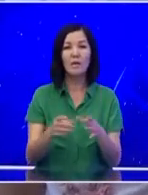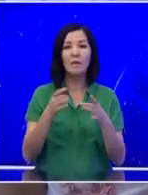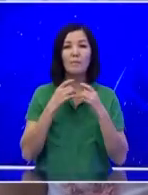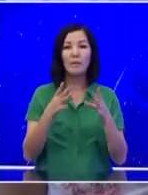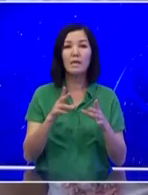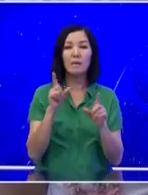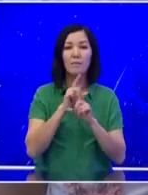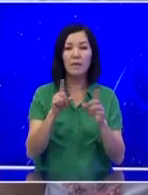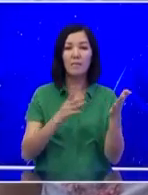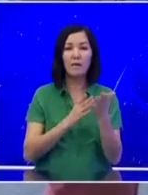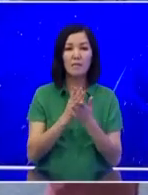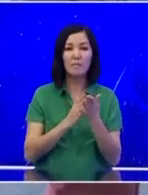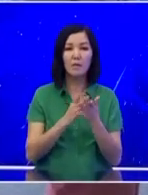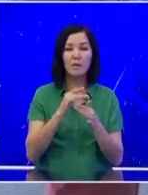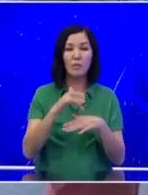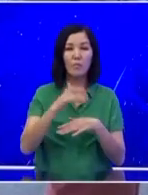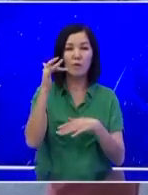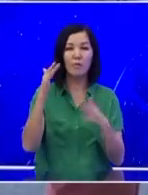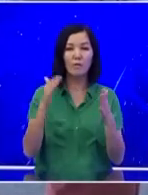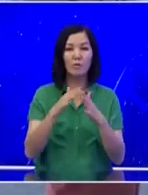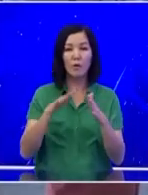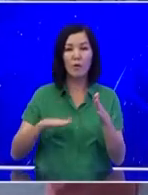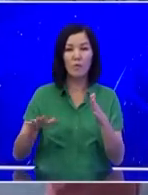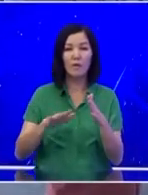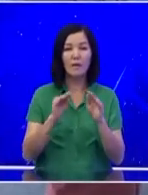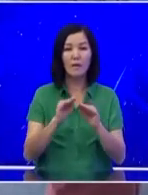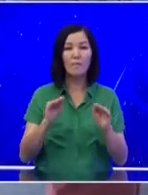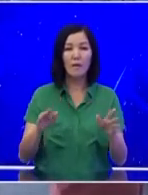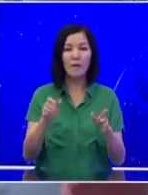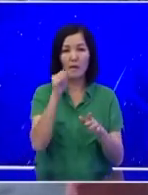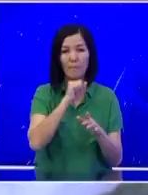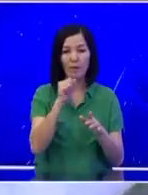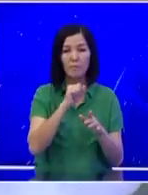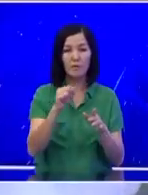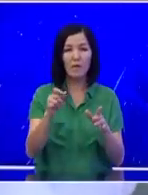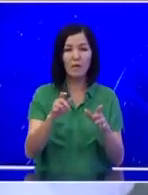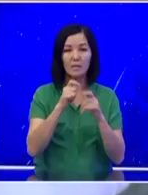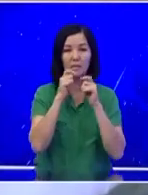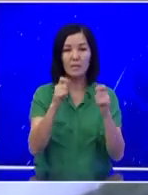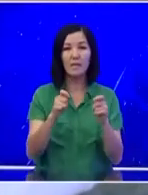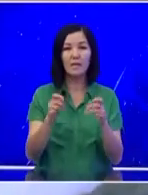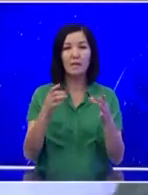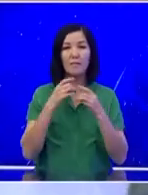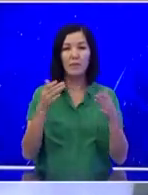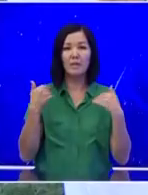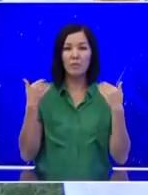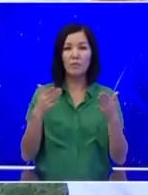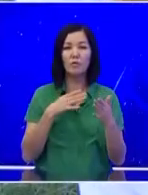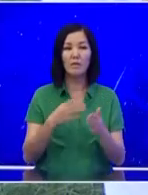аясында мекеме қызметкерлері көпқабатты тұрғын үй аулаларына барып, бүлдіршіндерге балмұздақтар атты. Балаларды мерекелерімен